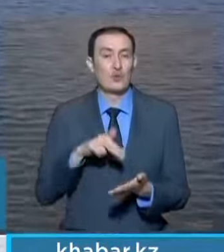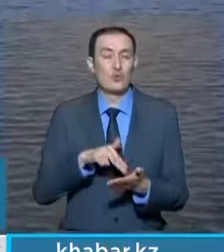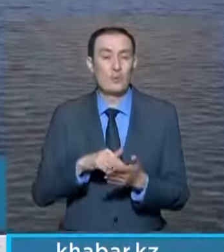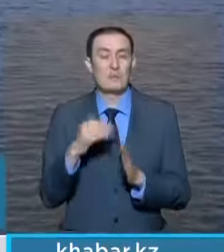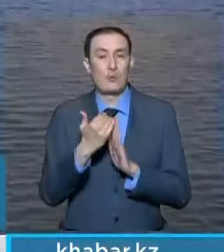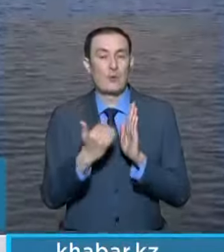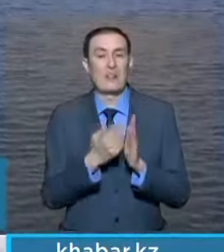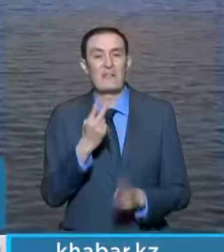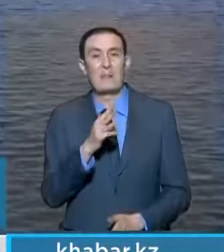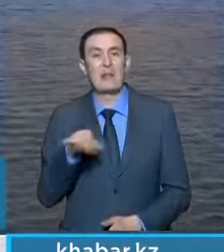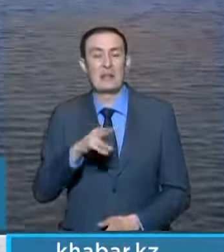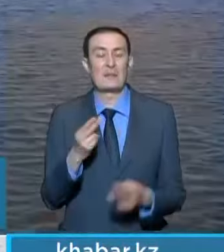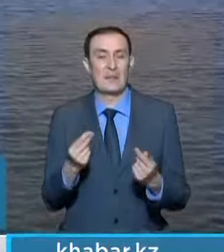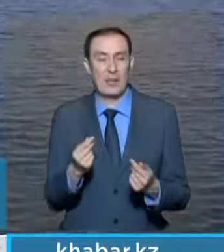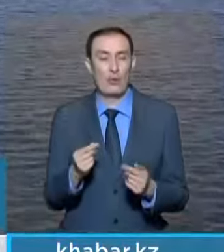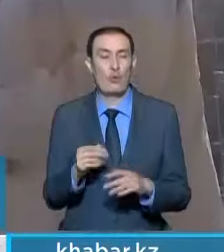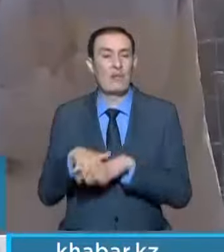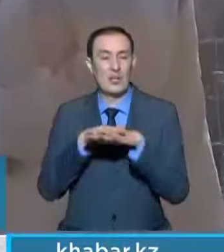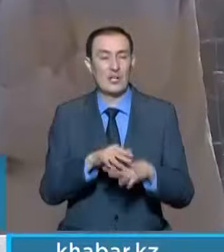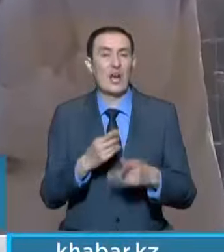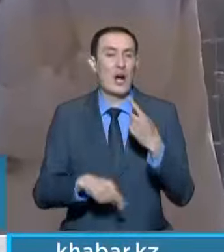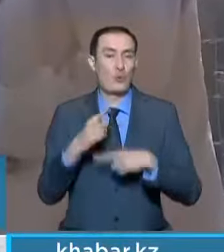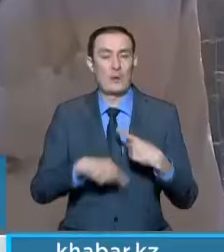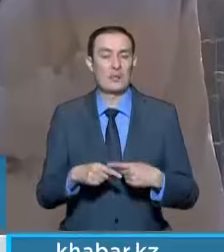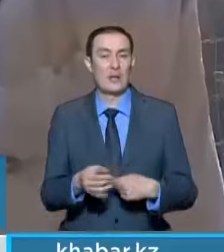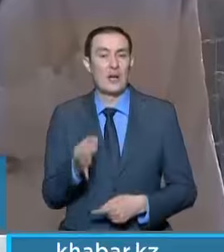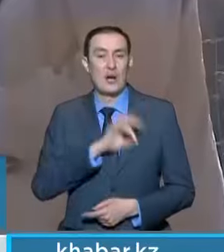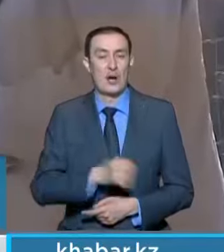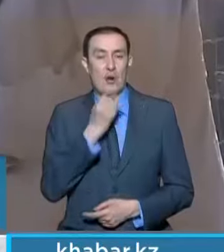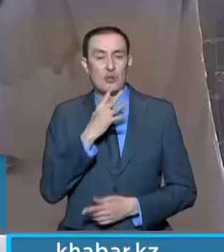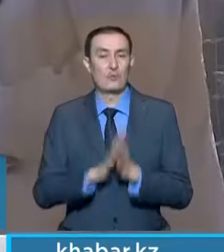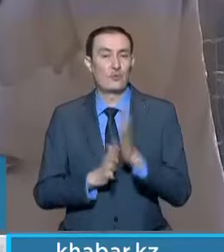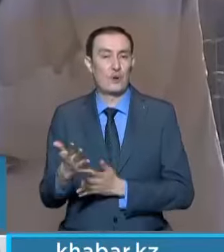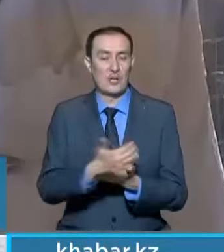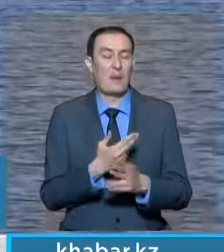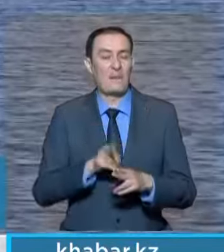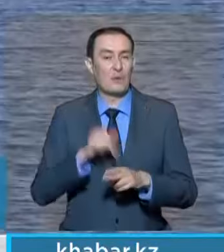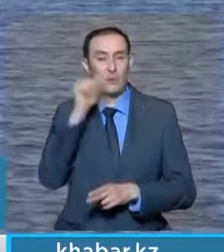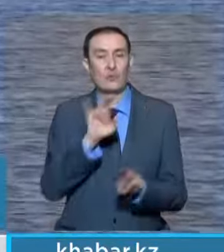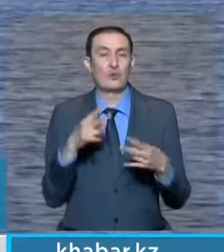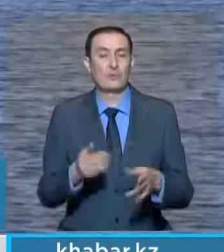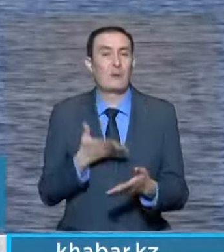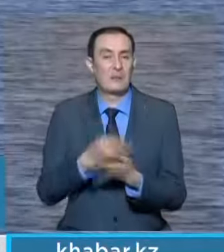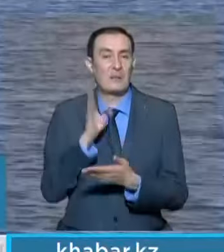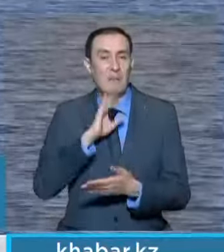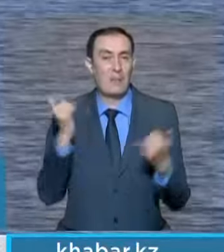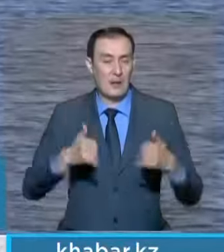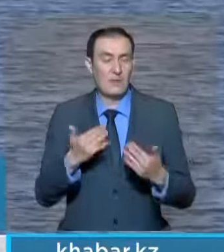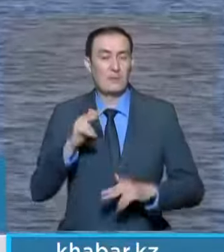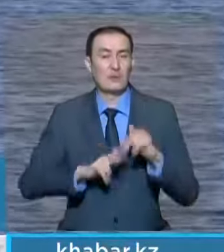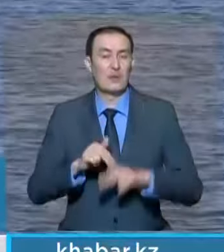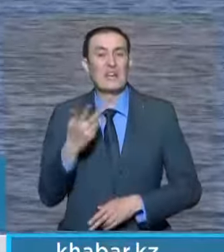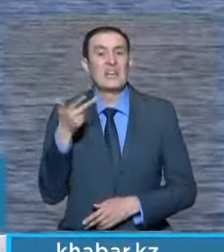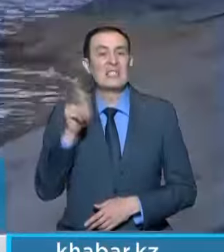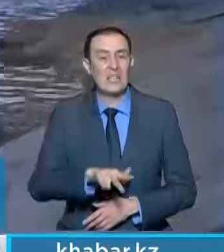проекта больше 2 миллиардов тенге, но вложения окупаются высокими урожаями. А в этом году не придется платить и за полив. В хозяйстве построили